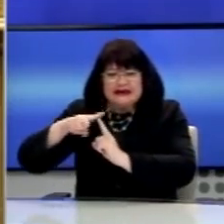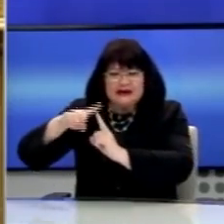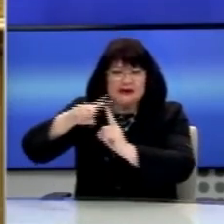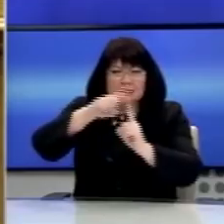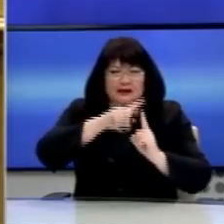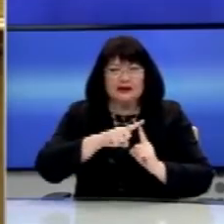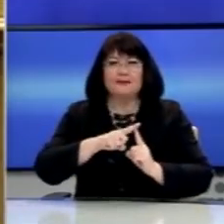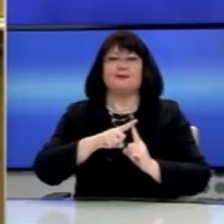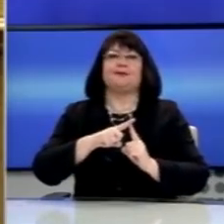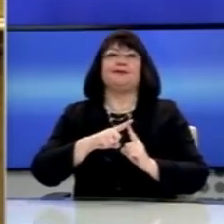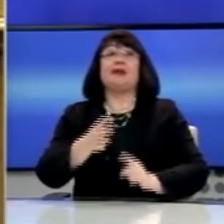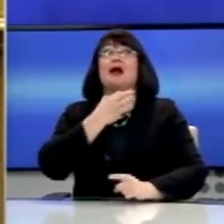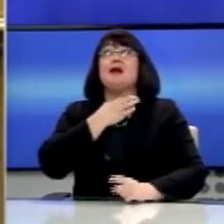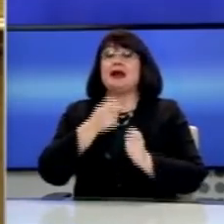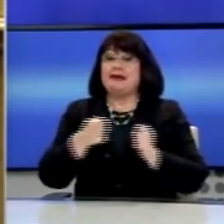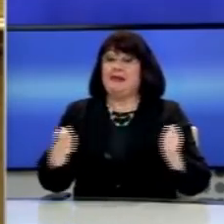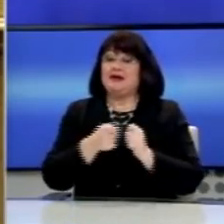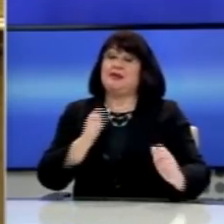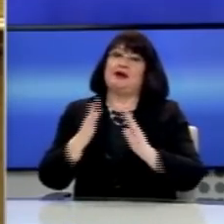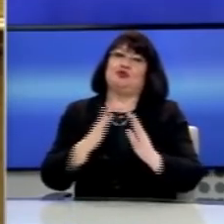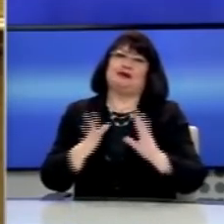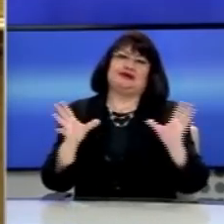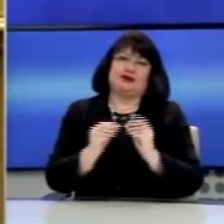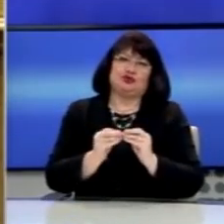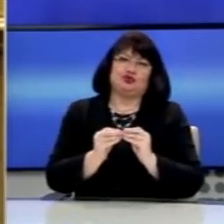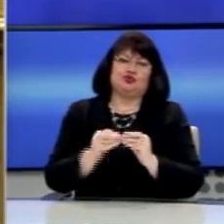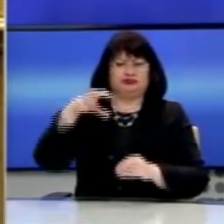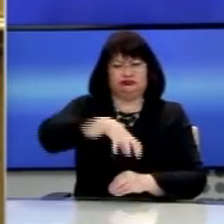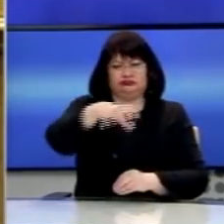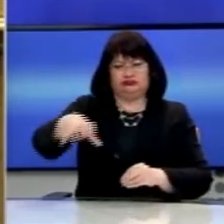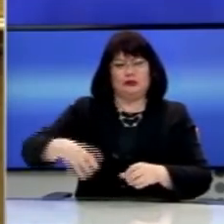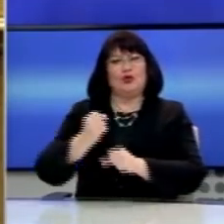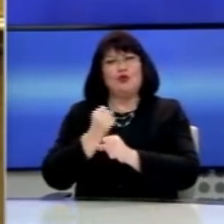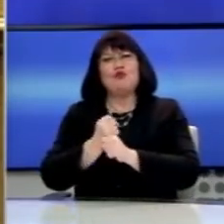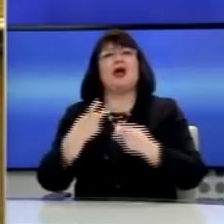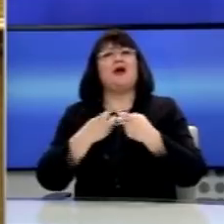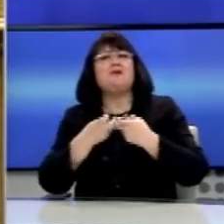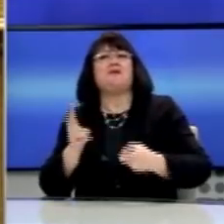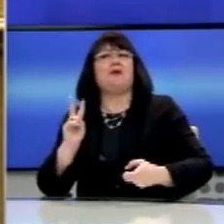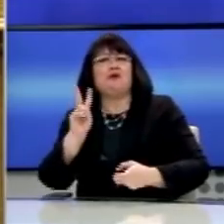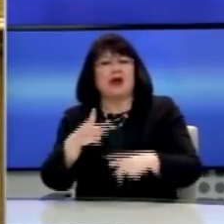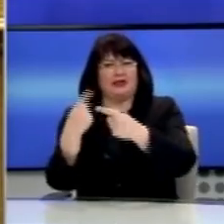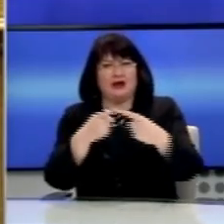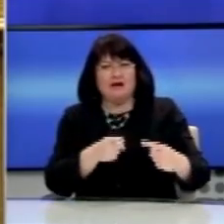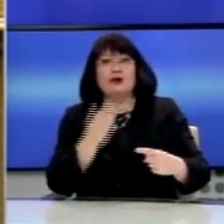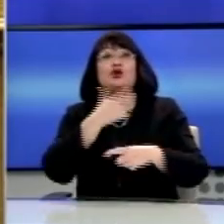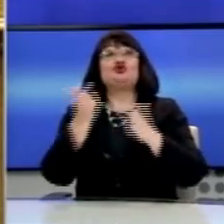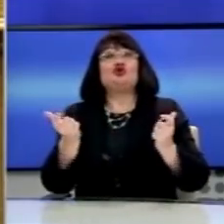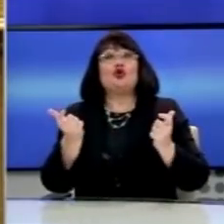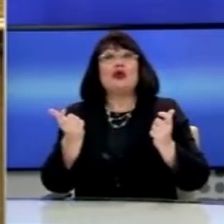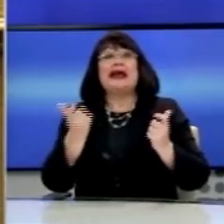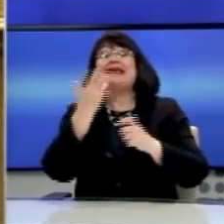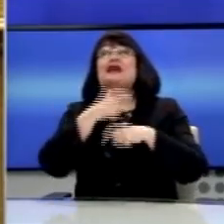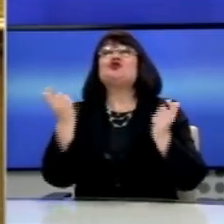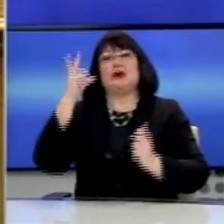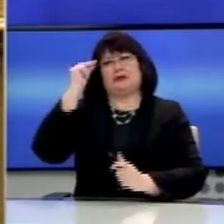πληθυσμού, στη λήψη αναγκαίων μέτρων προστασίας, στους χώρους δουλειάς, σε μέσα μαζικής μεταφοράς, στα σχολεία και τις